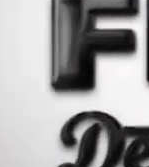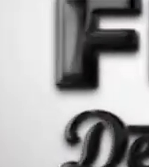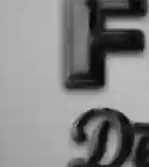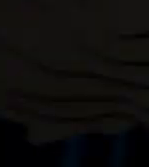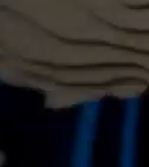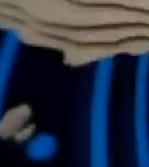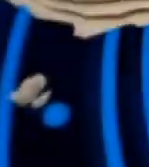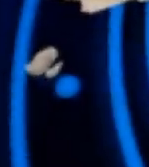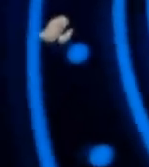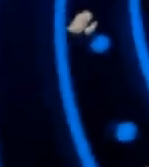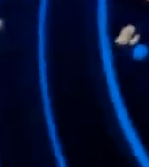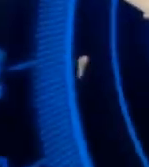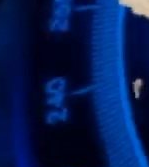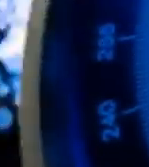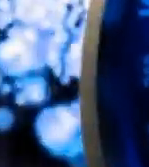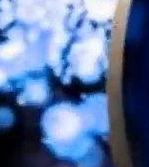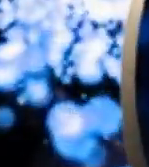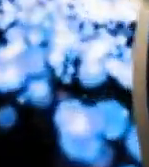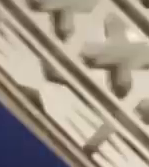देश की धड़कन.